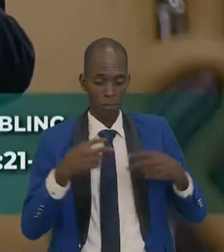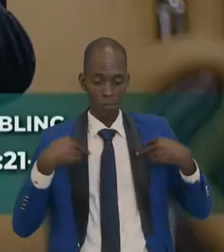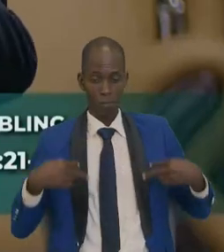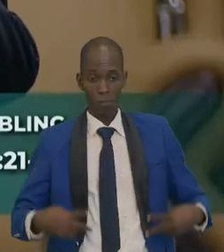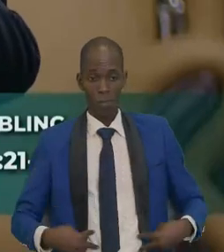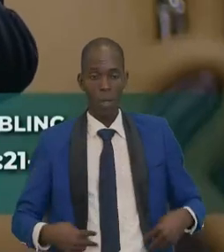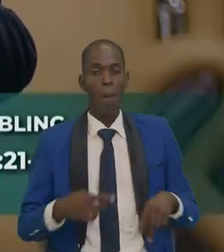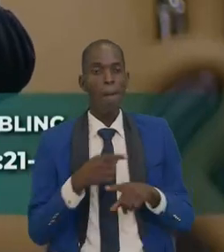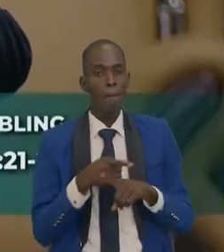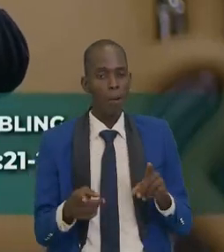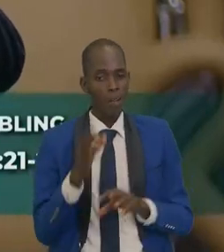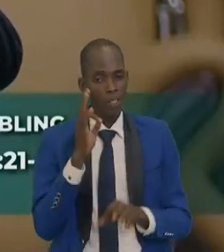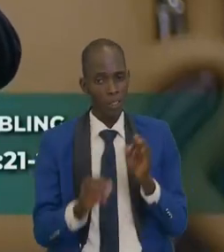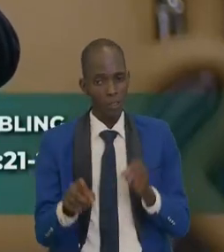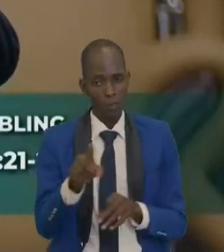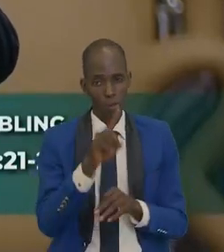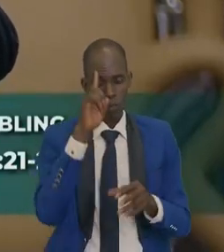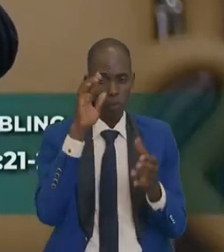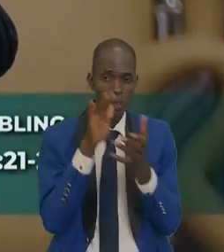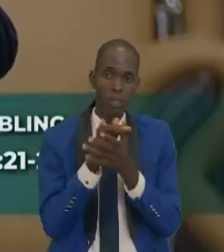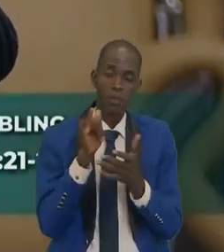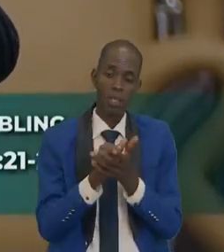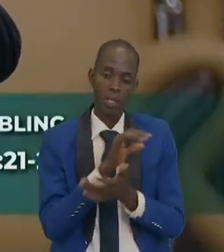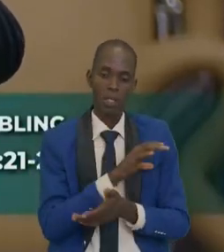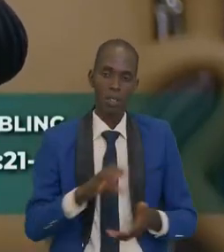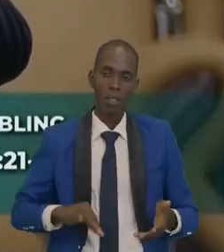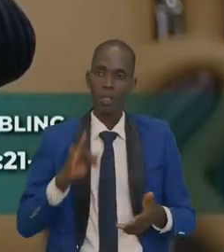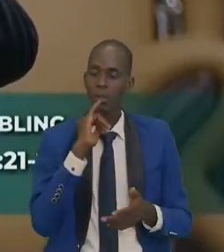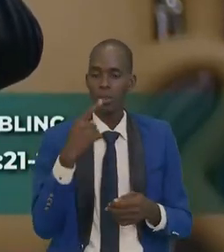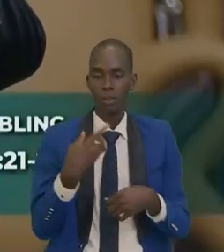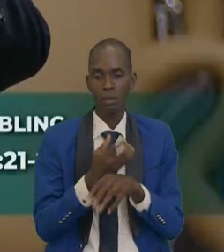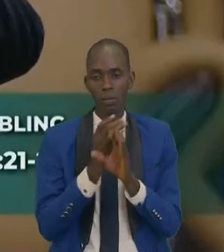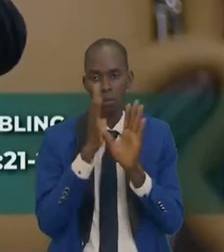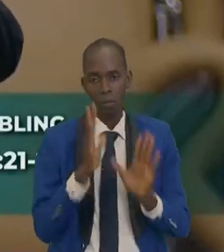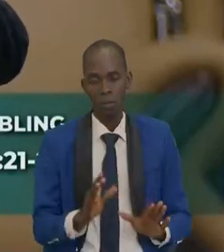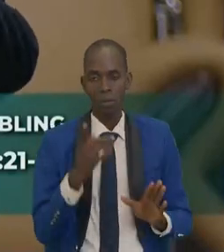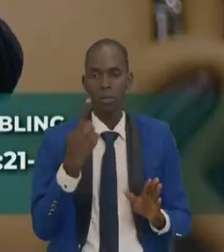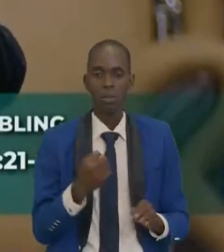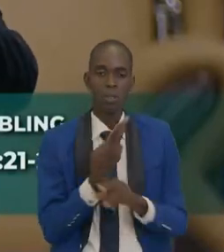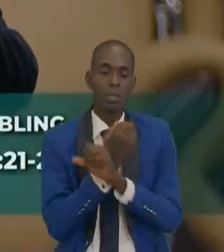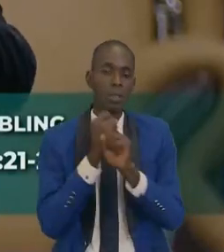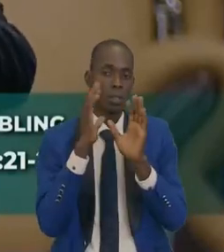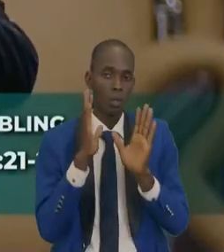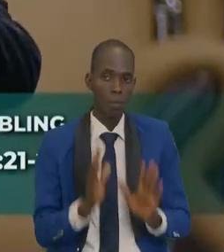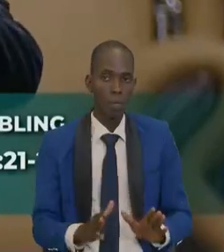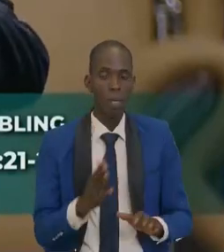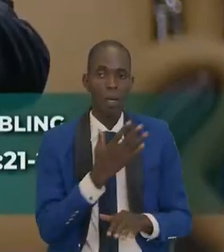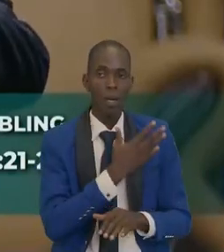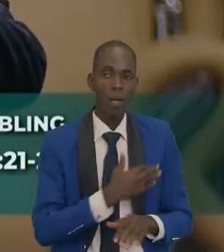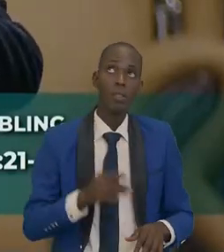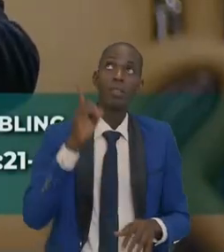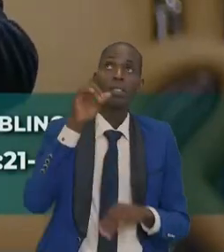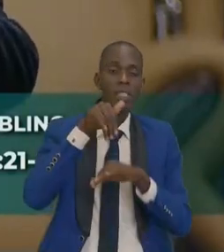Si tu crois qu'il est le Créateur et qu'il est le Rédempteur et il envoie